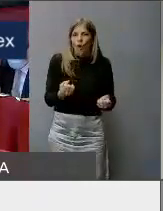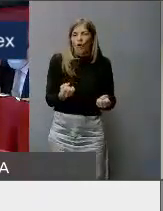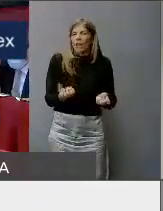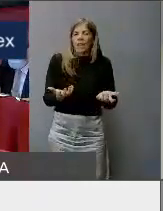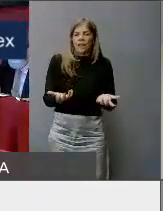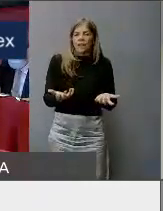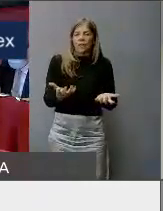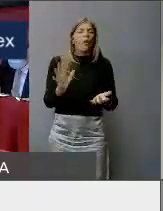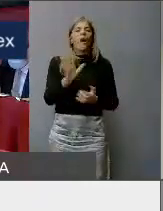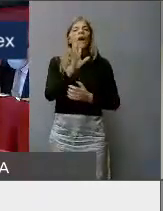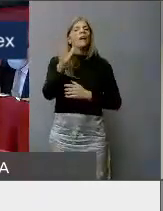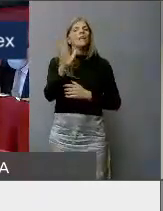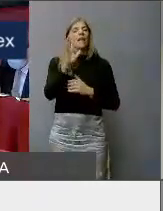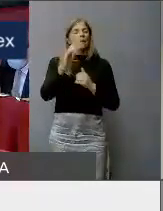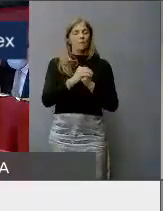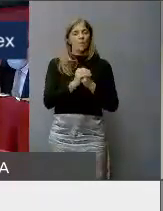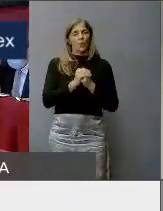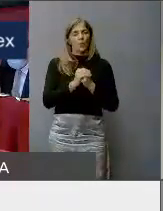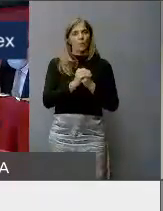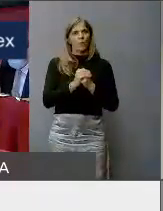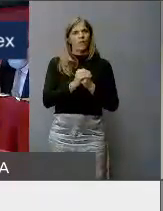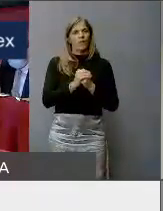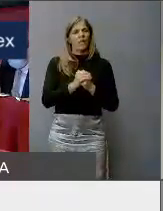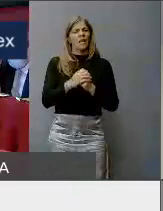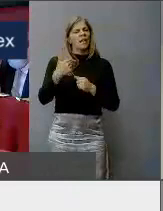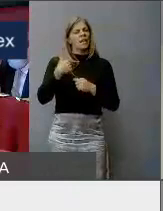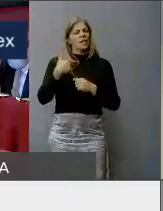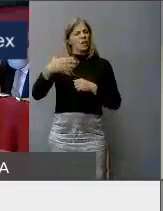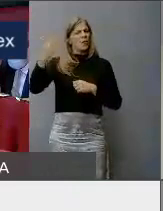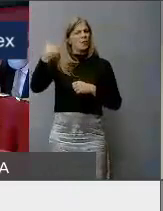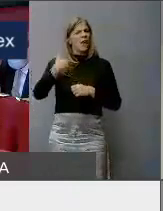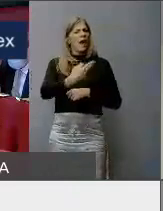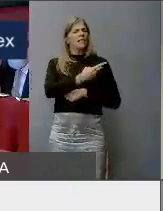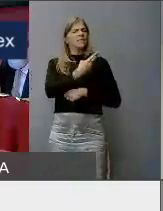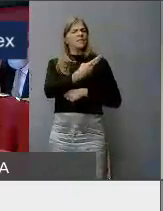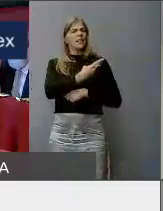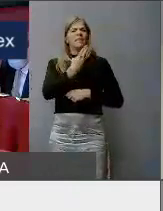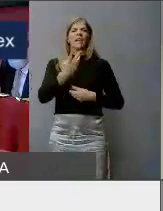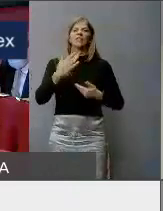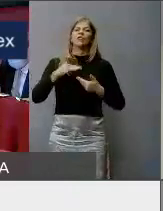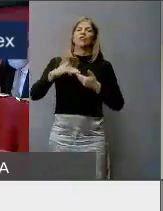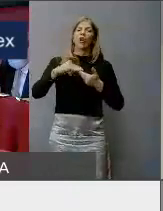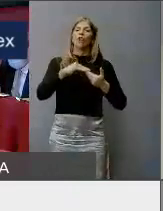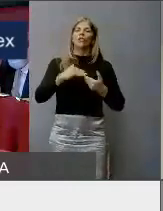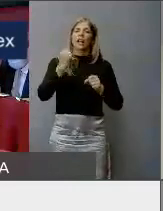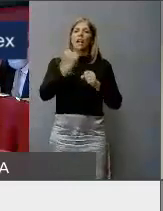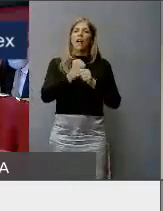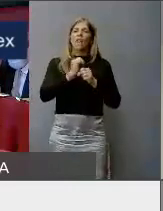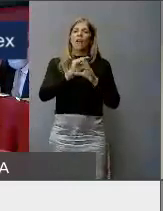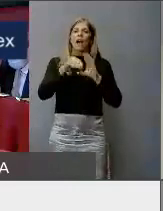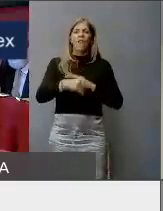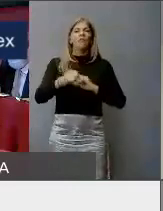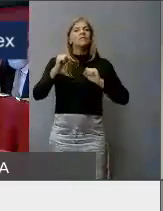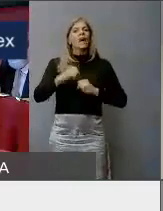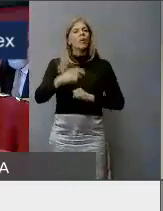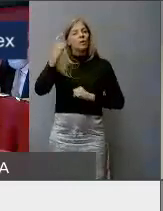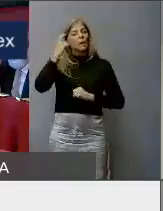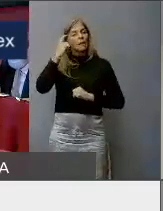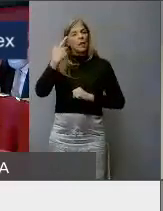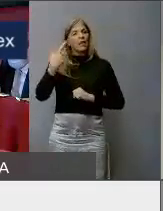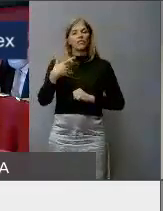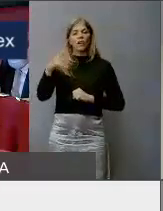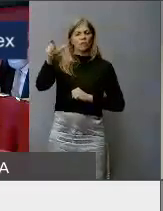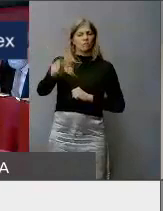falsa quando svolgevano il lavoro come assistente sociale alla salute mentale c'era un ragazzo a cui noi davamo un sussidio